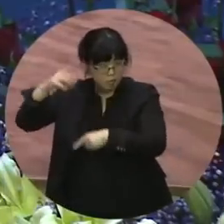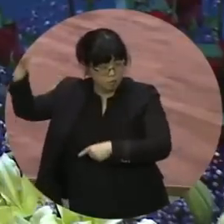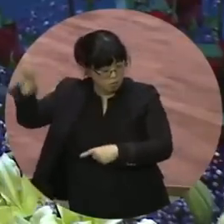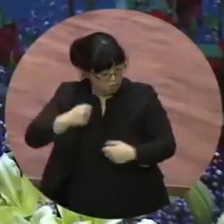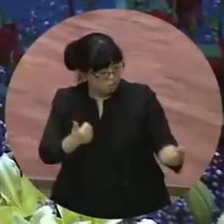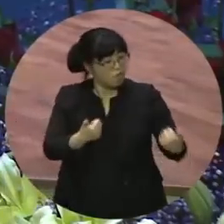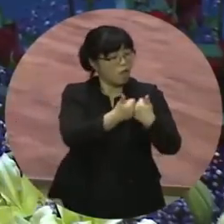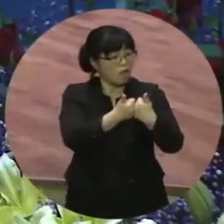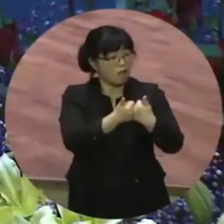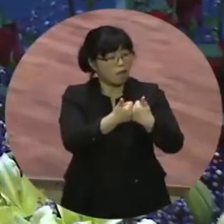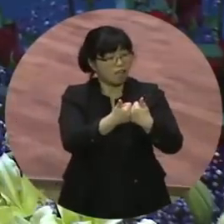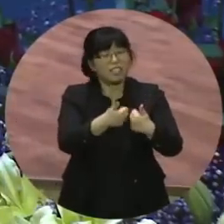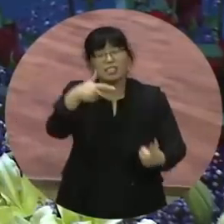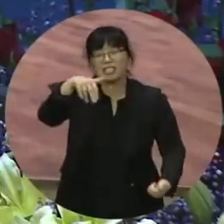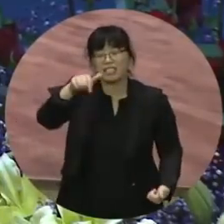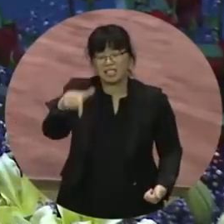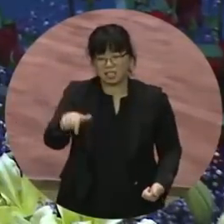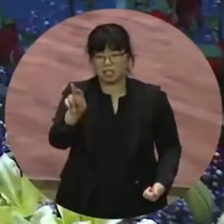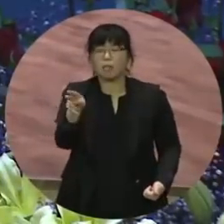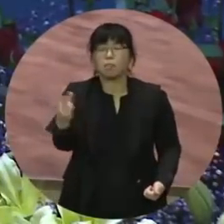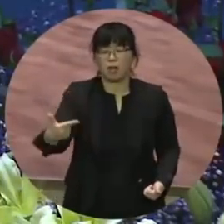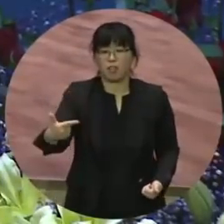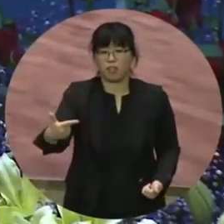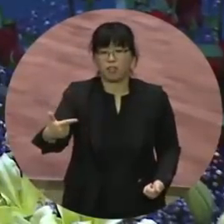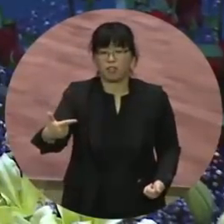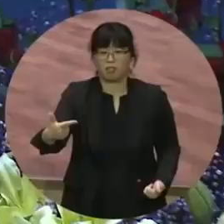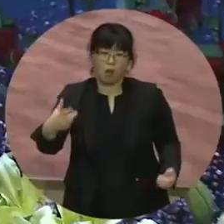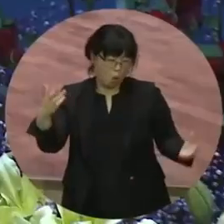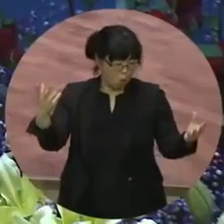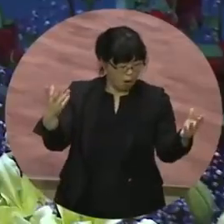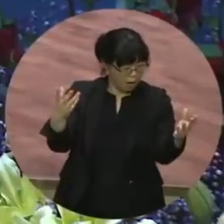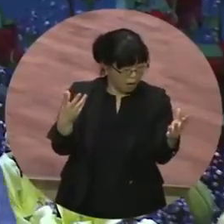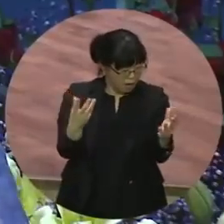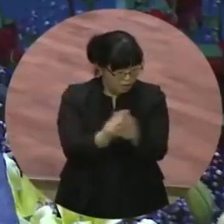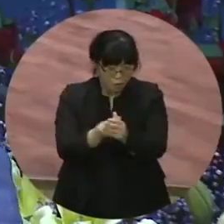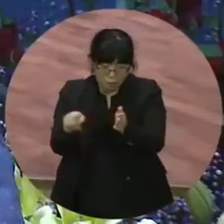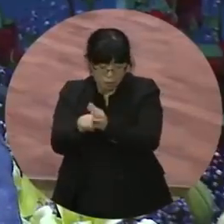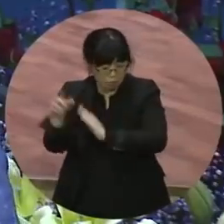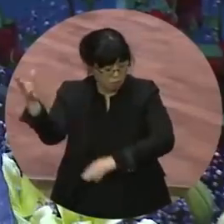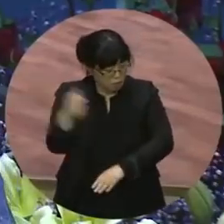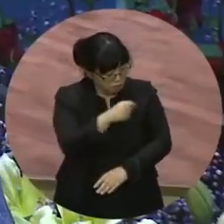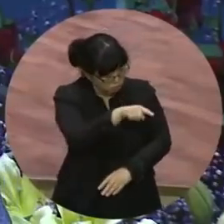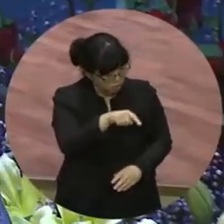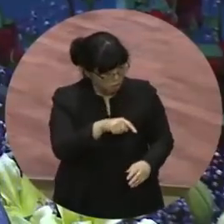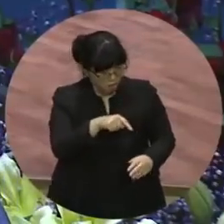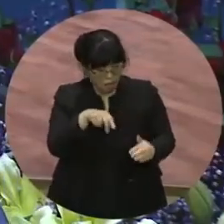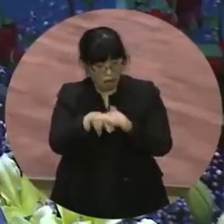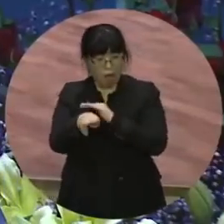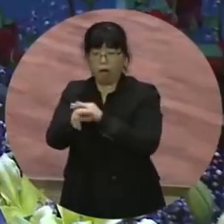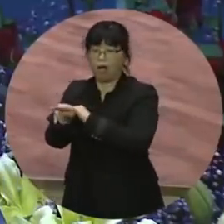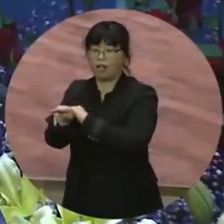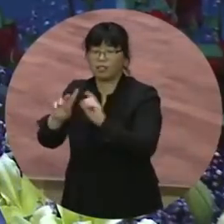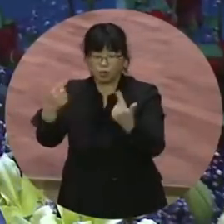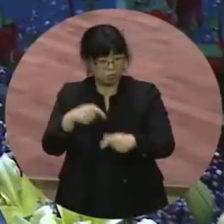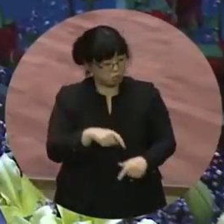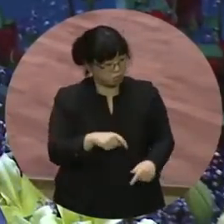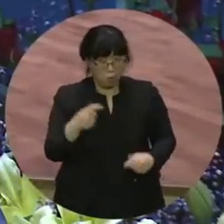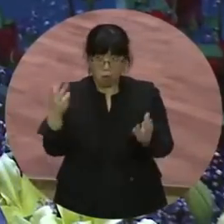영계 성도들은 절대 믿음의 삶을 사시기 바랍니다. 절대 믿음. 이걸 통해서 하나님께 인정을 받아야